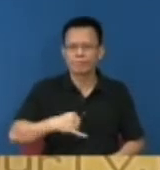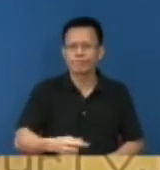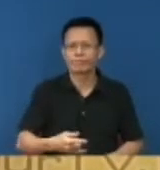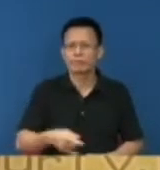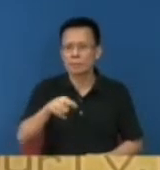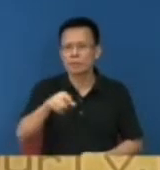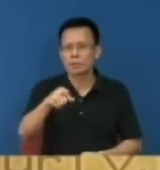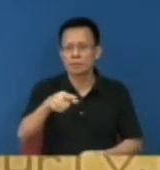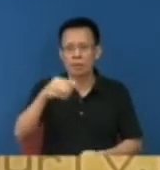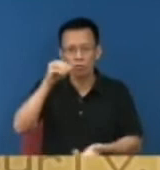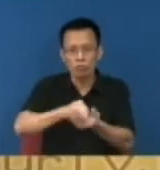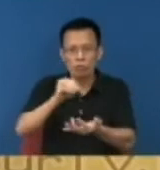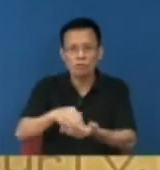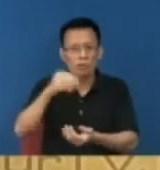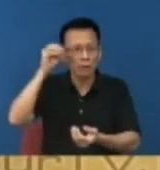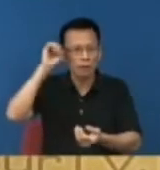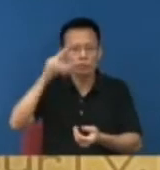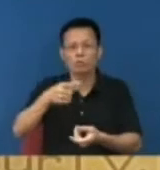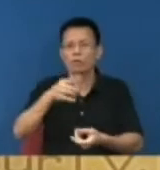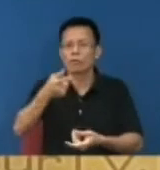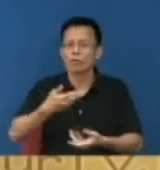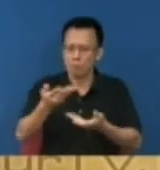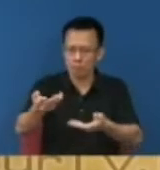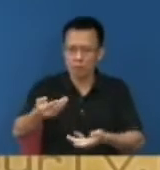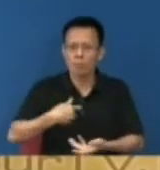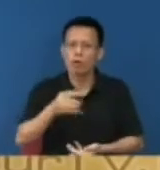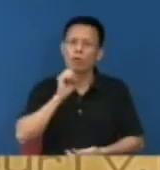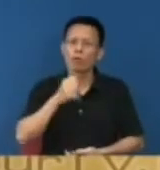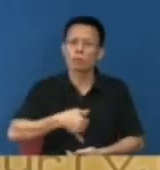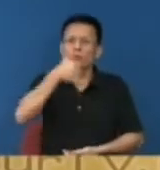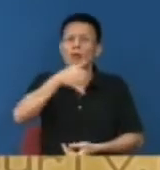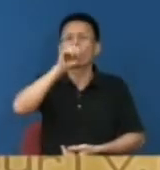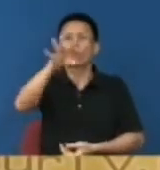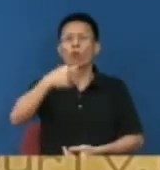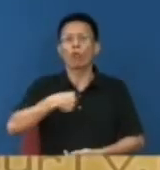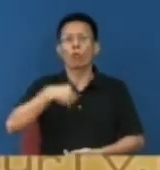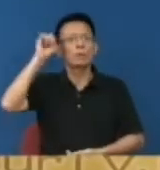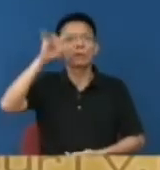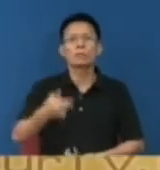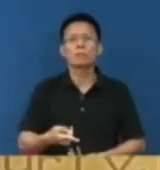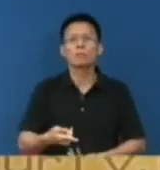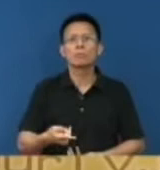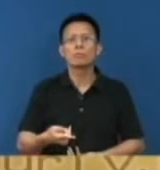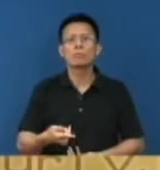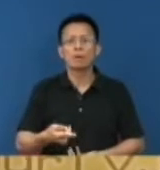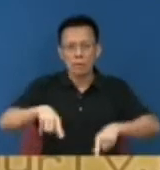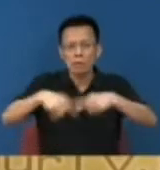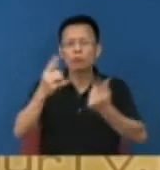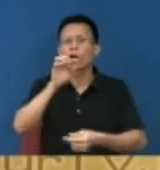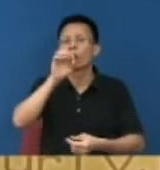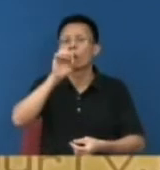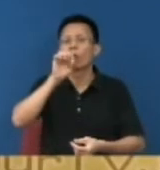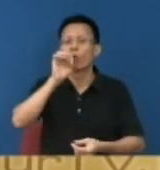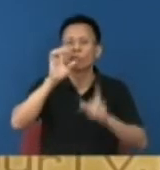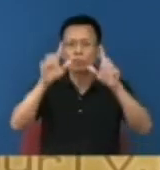嘅諮詢嘅場合裏面俾我講你嘅意見咧，講我的意見咧。咁林瑞麟而家都話足夠，係嘛？俾人